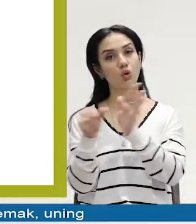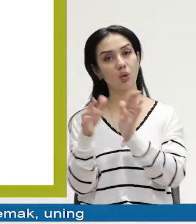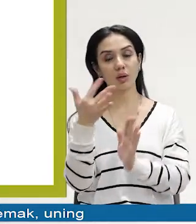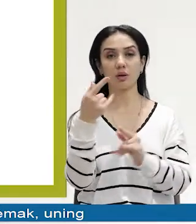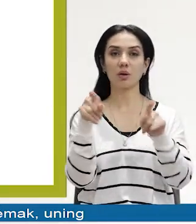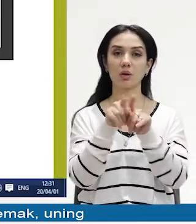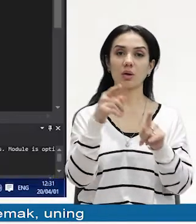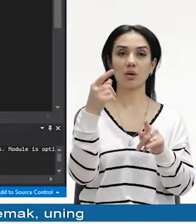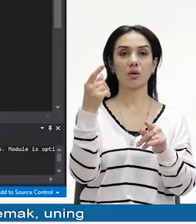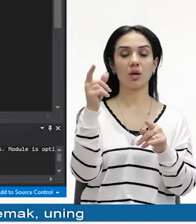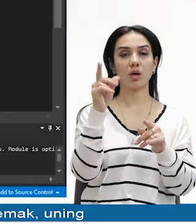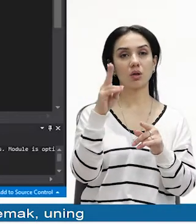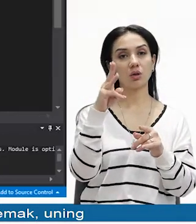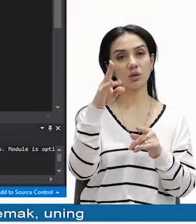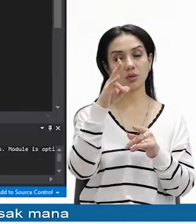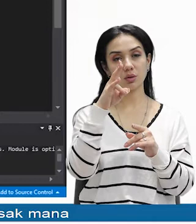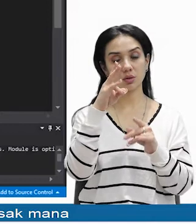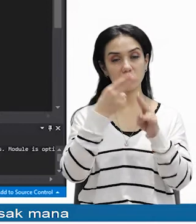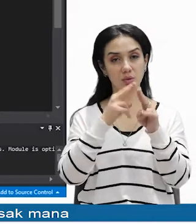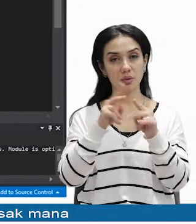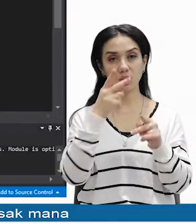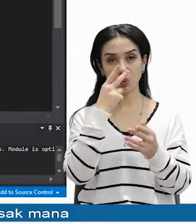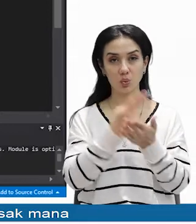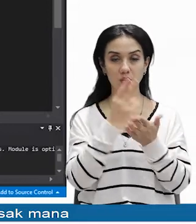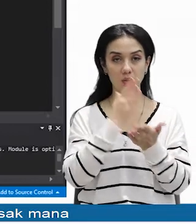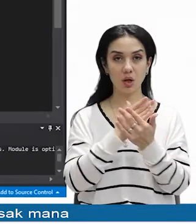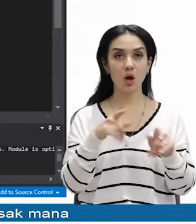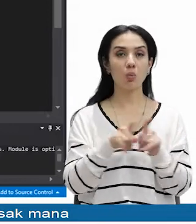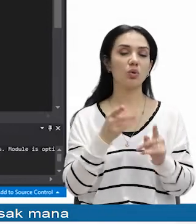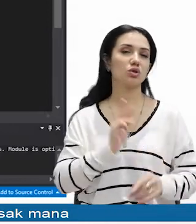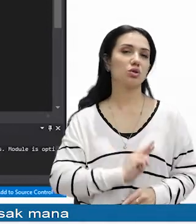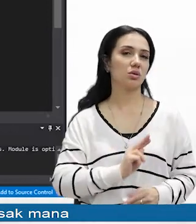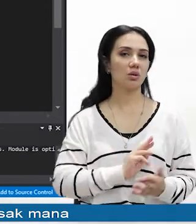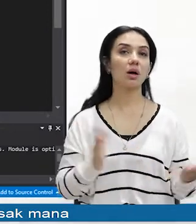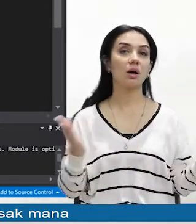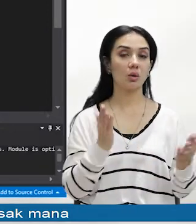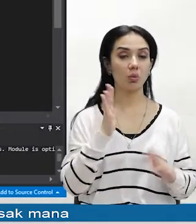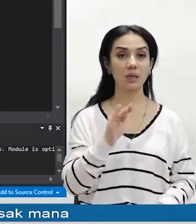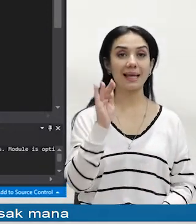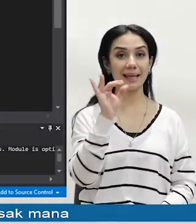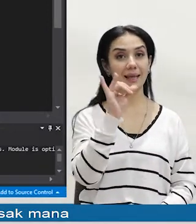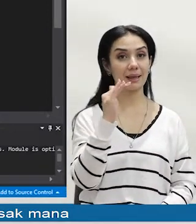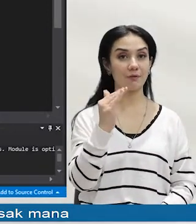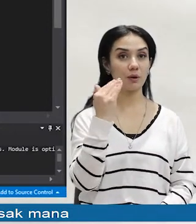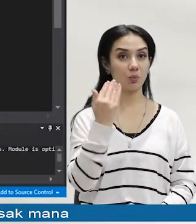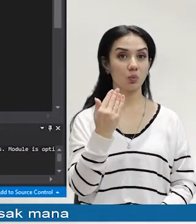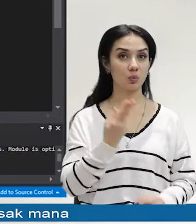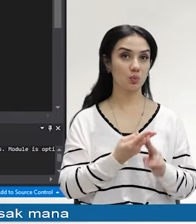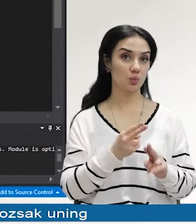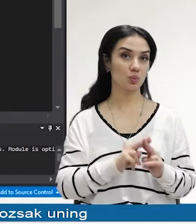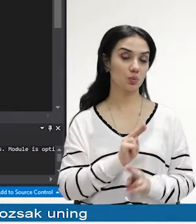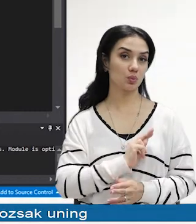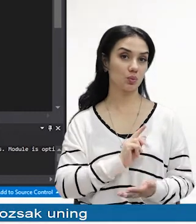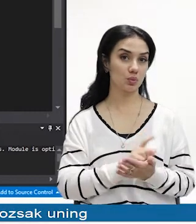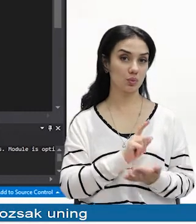operatoridan foydalanamiz. Demak, uni ishlatish qanaqa bo'ladi? Ya'ni if ni strukturasi, mana if desak, mana